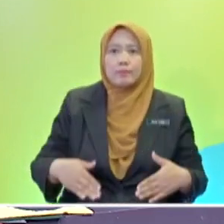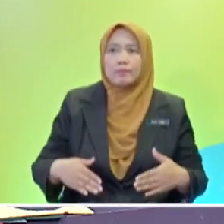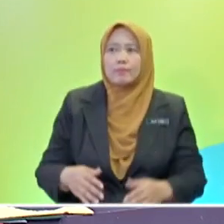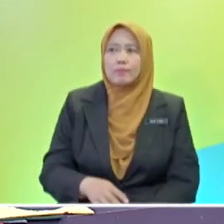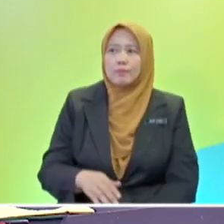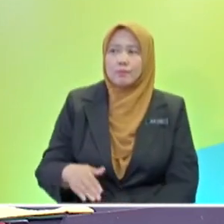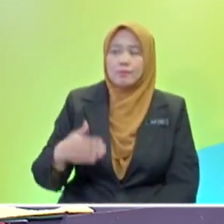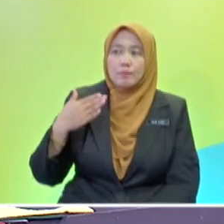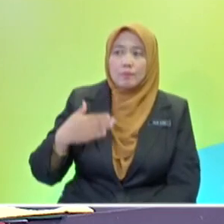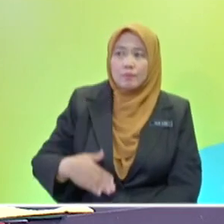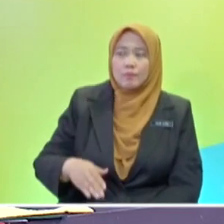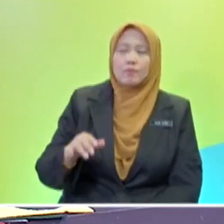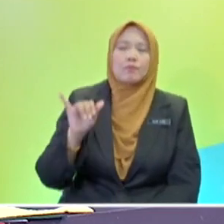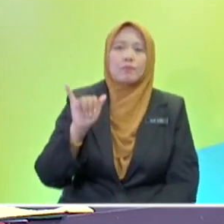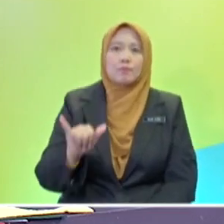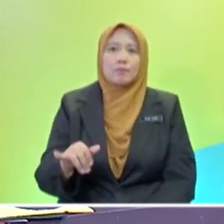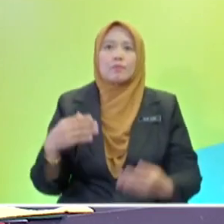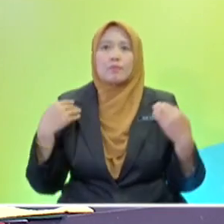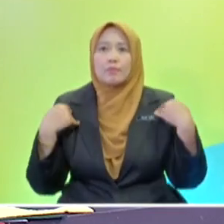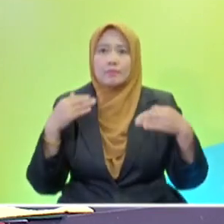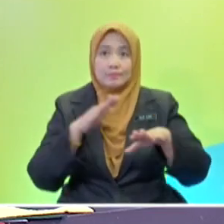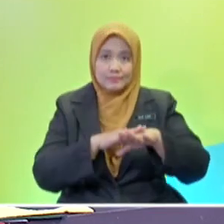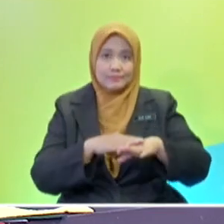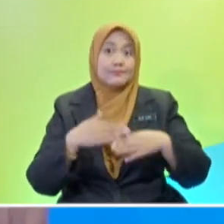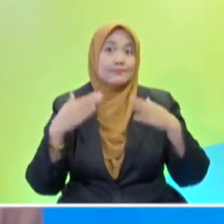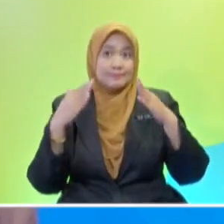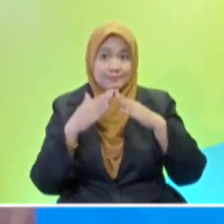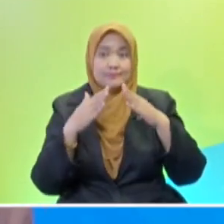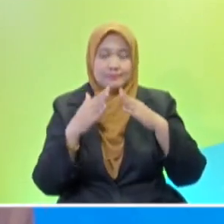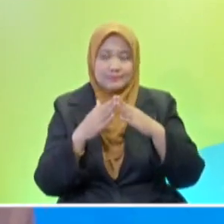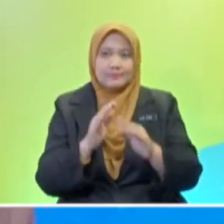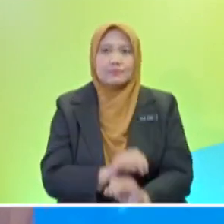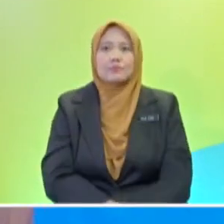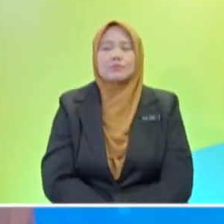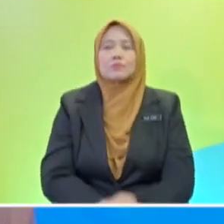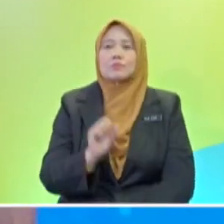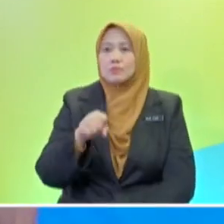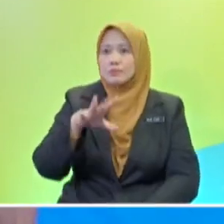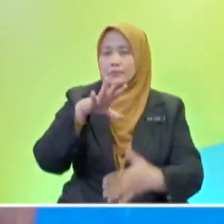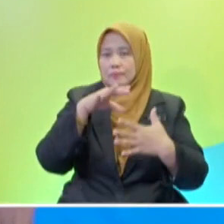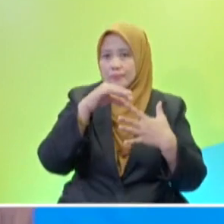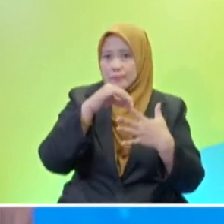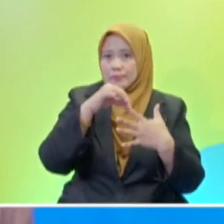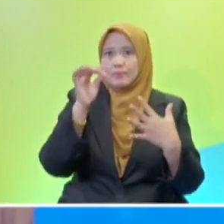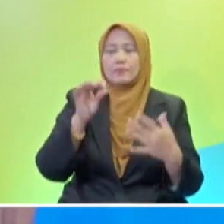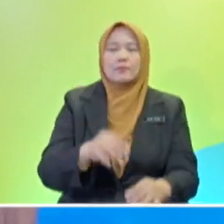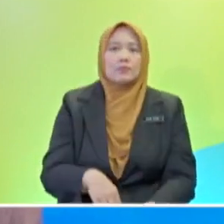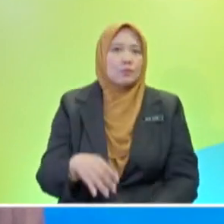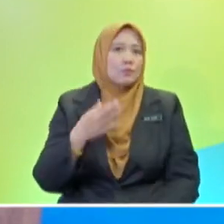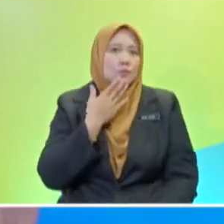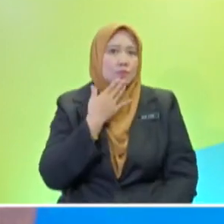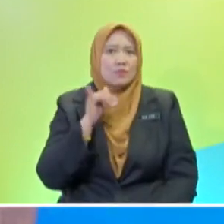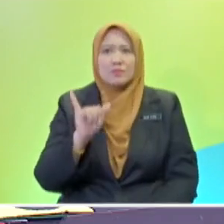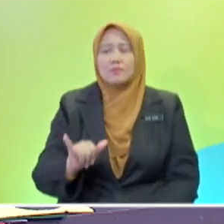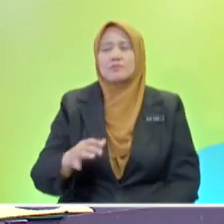sini ada berbagai jenis warna kita boleh warna-warna yang kita gemari lah cuma aku hari ini kita